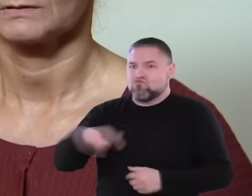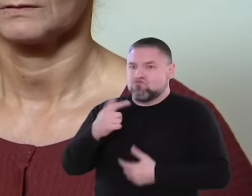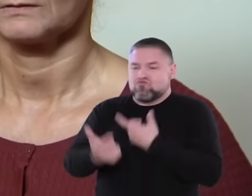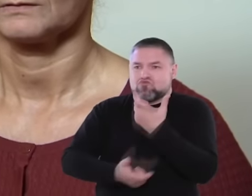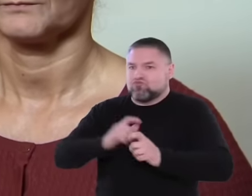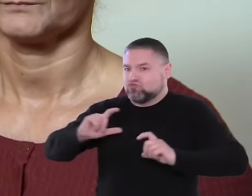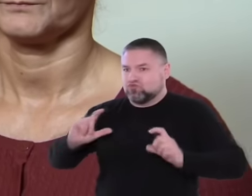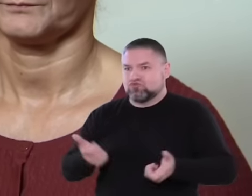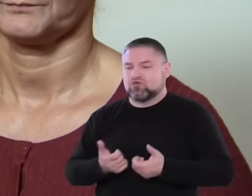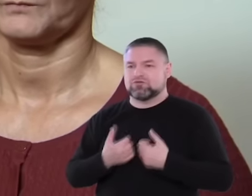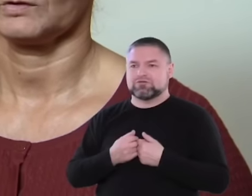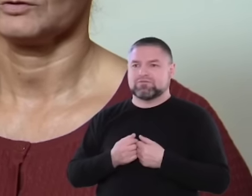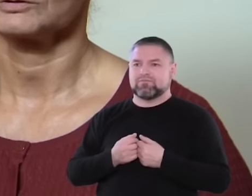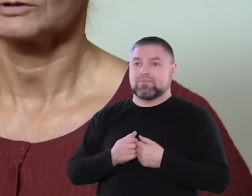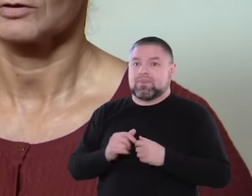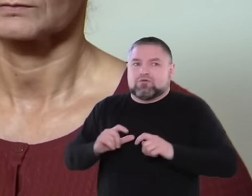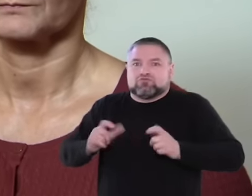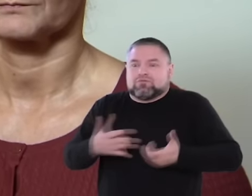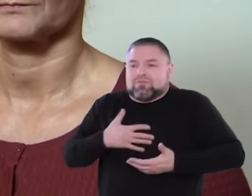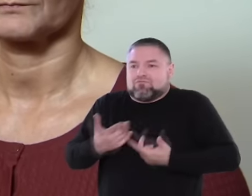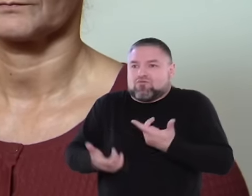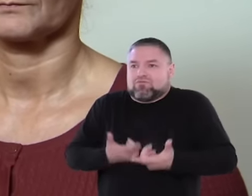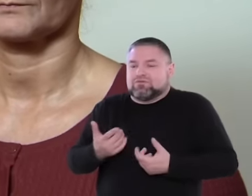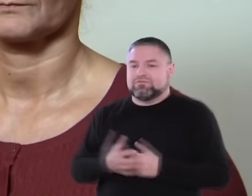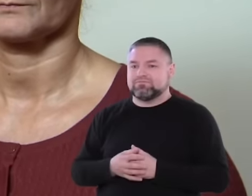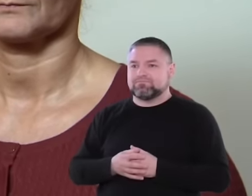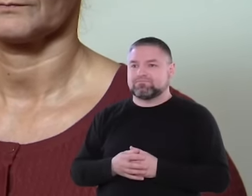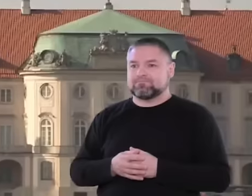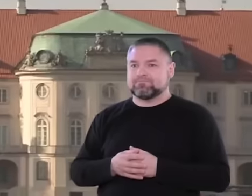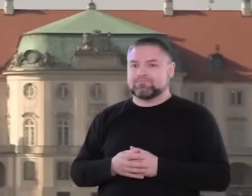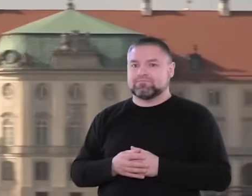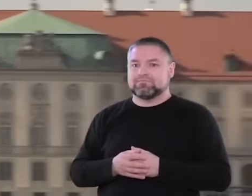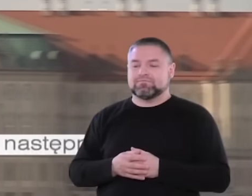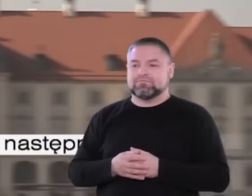zrobić. Tylko co?